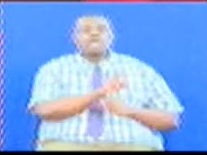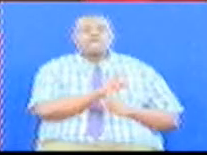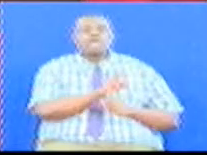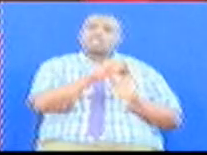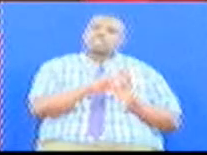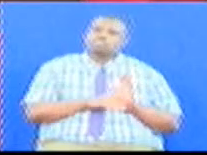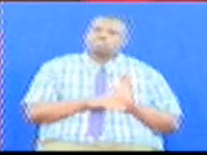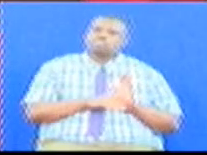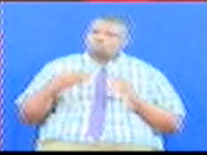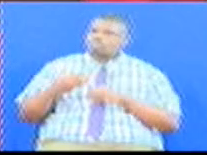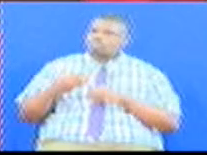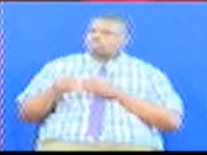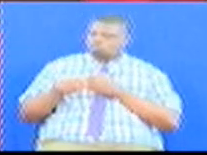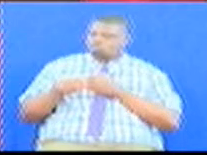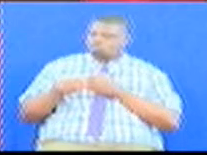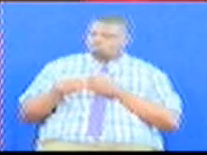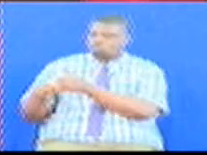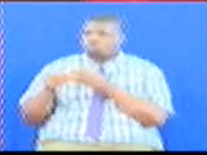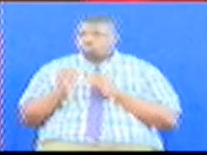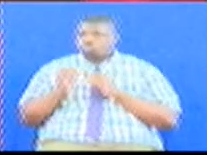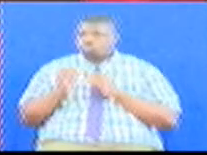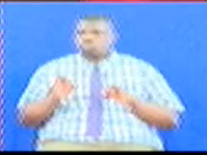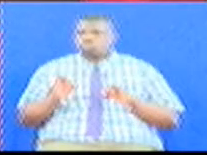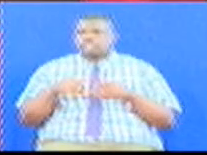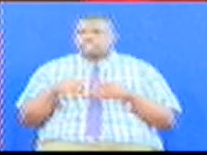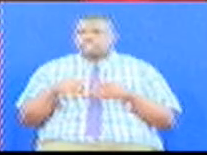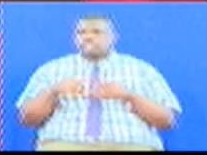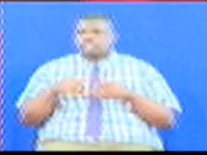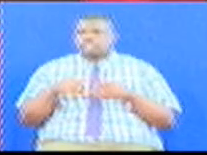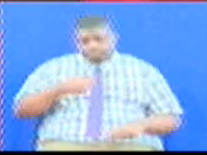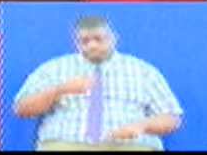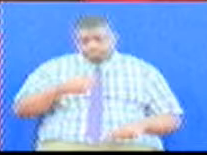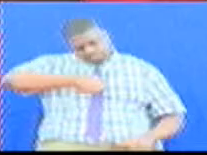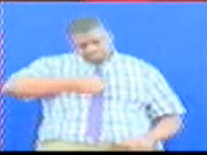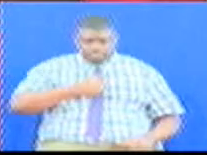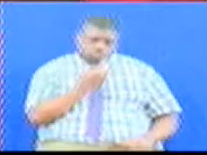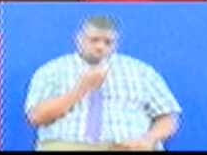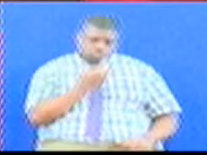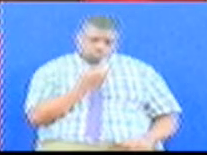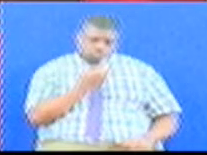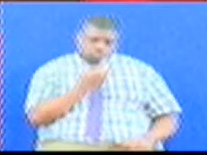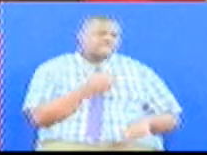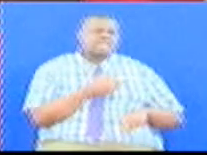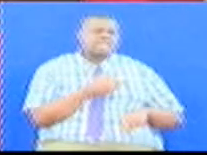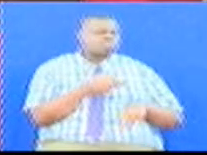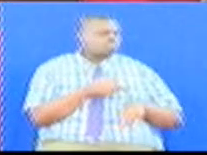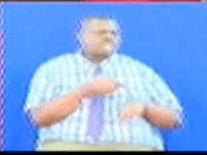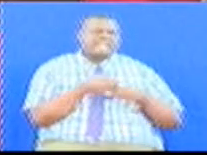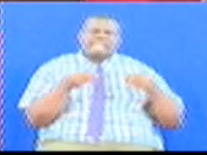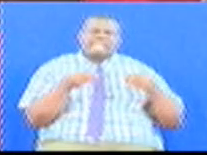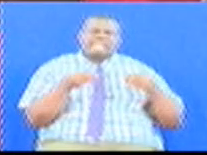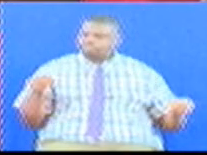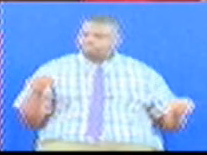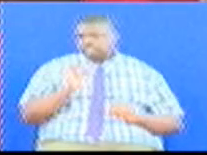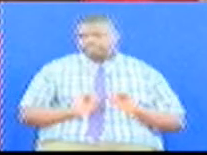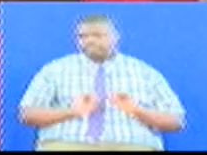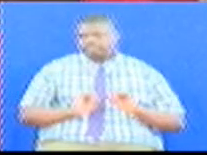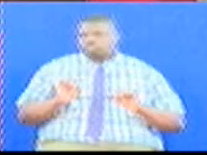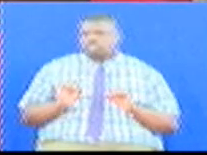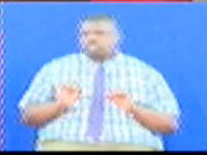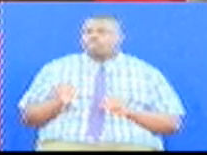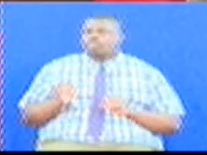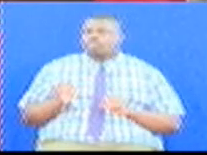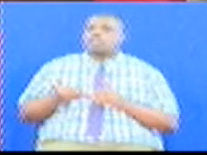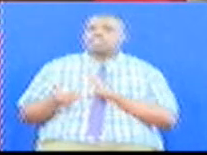waweze kupata mwongozo ulio mzuri. Sasa kwangu mimi hilo jambo sijaliona katika kipindi kirefu, na niombe tu ofisi ya mwanasheria mkuu